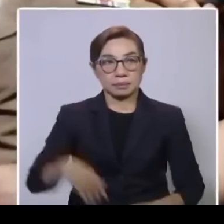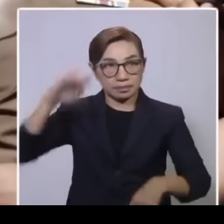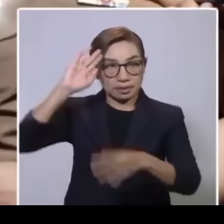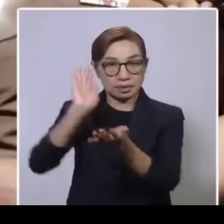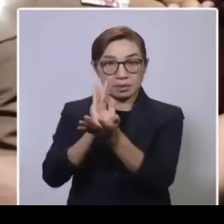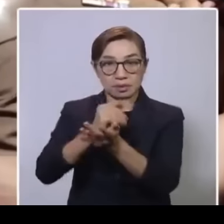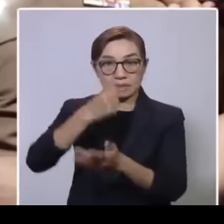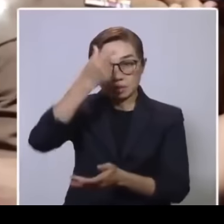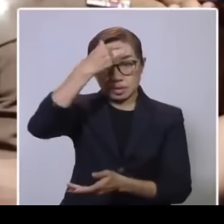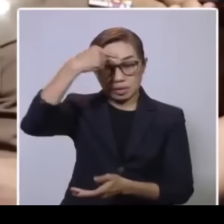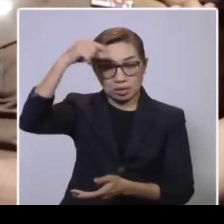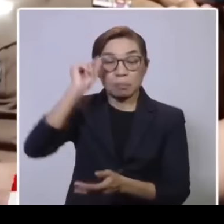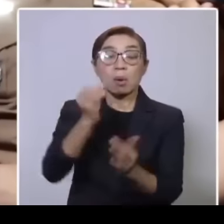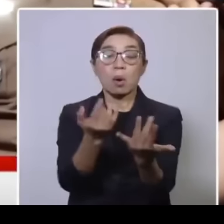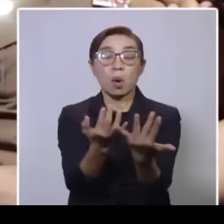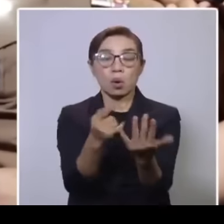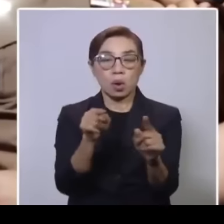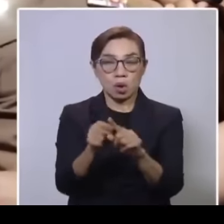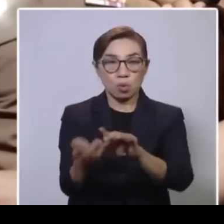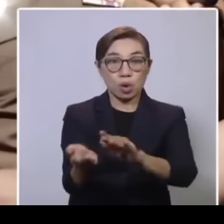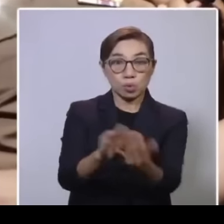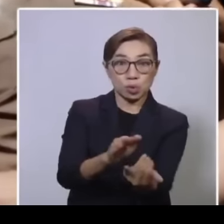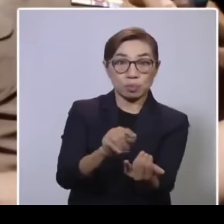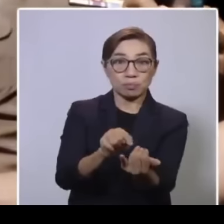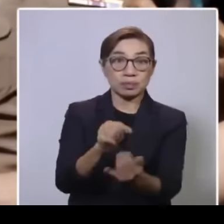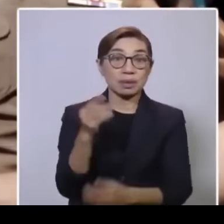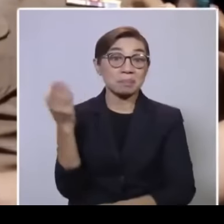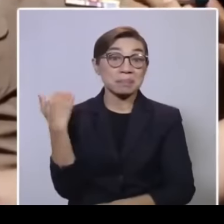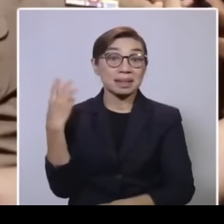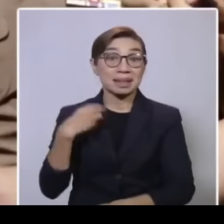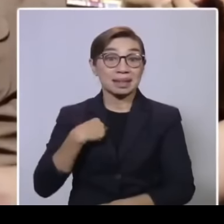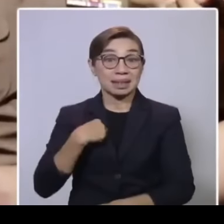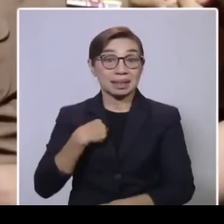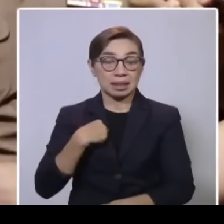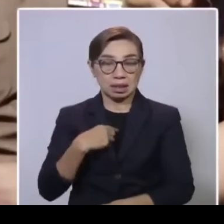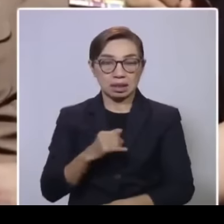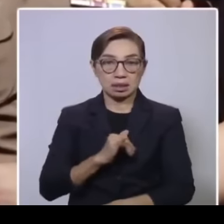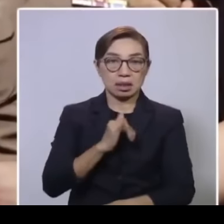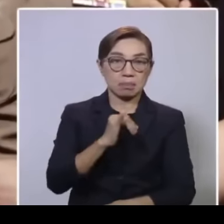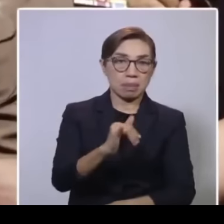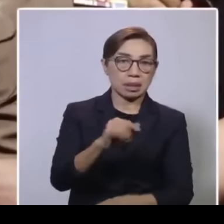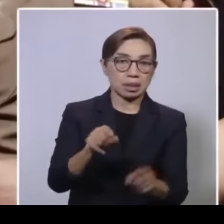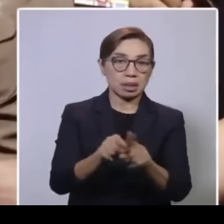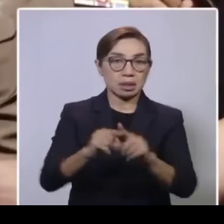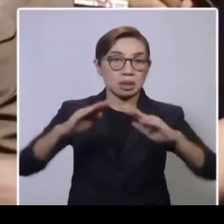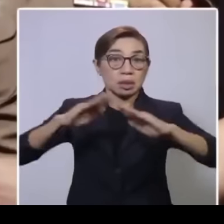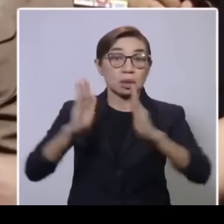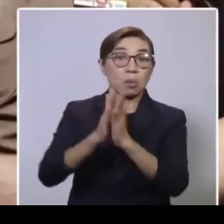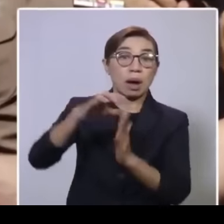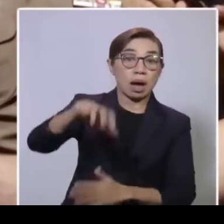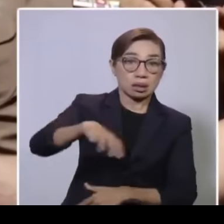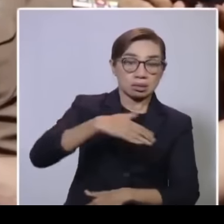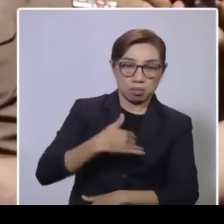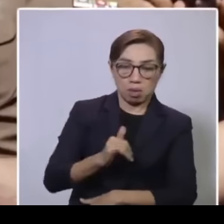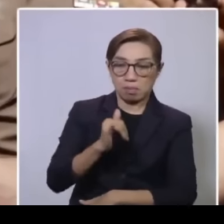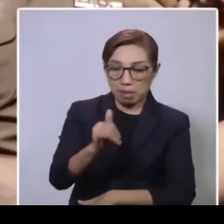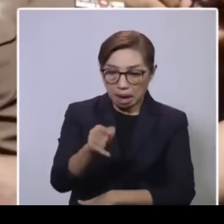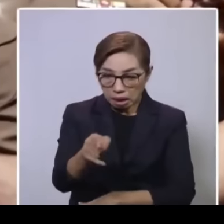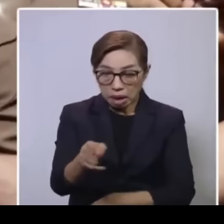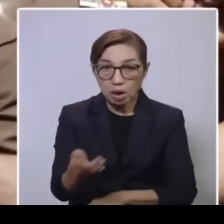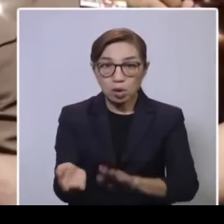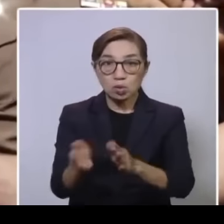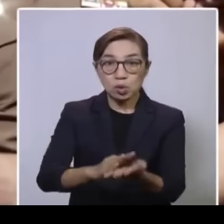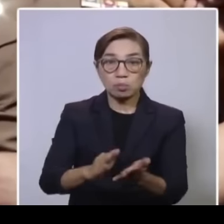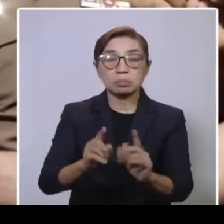เรื่องศพให้ออกมาก่อนนะครับศพที่ที่กี้พี่ไปที่สปกที่วัดนะก็ศพที่